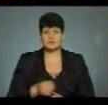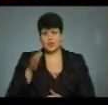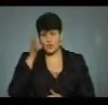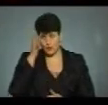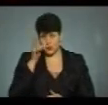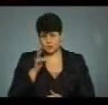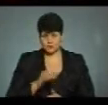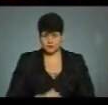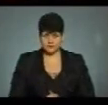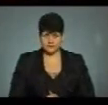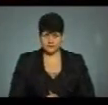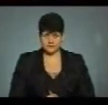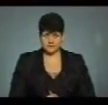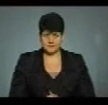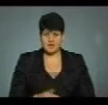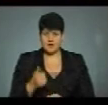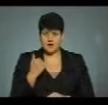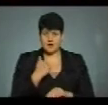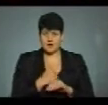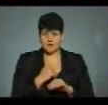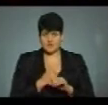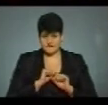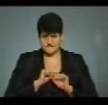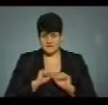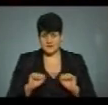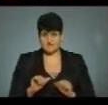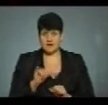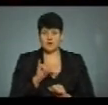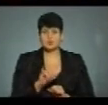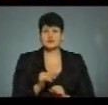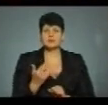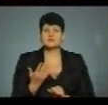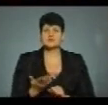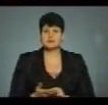Розумно, а головне відваги у тебе скільки?